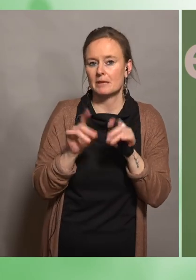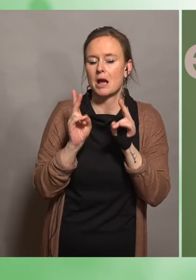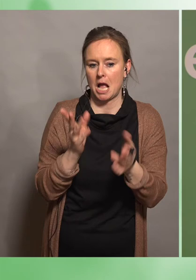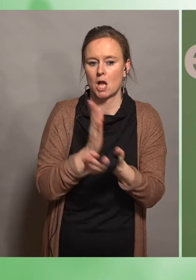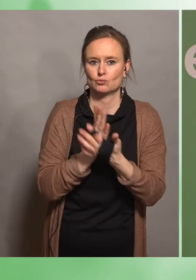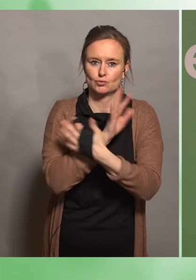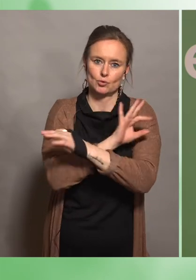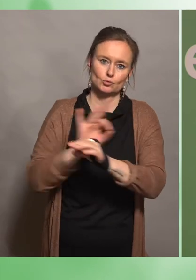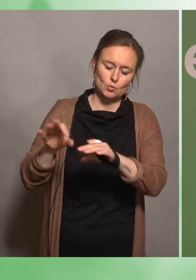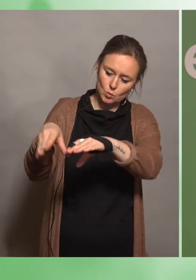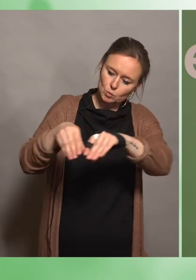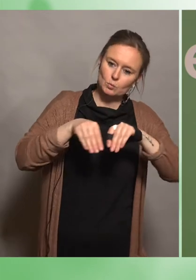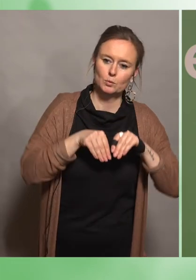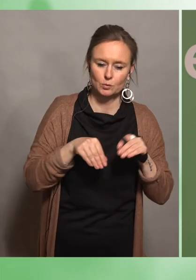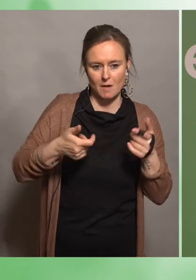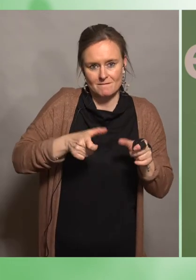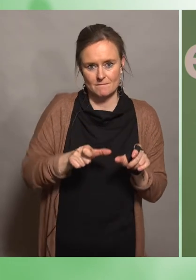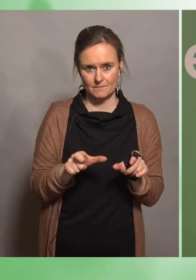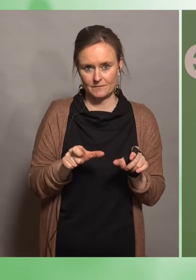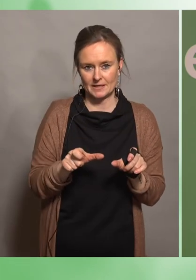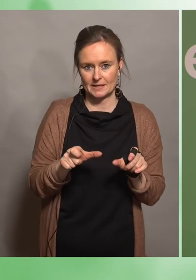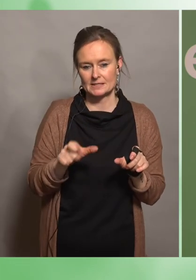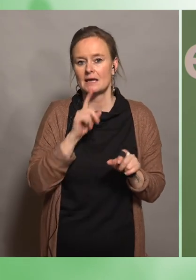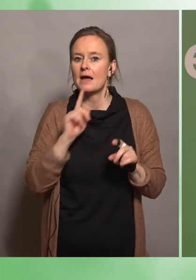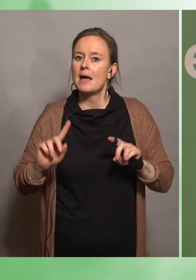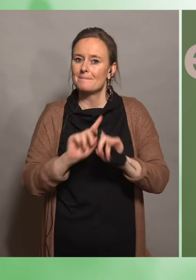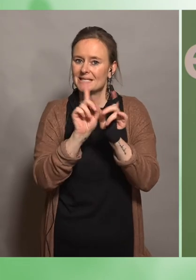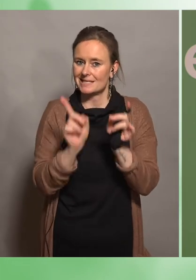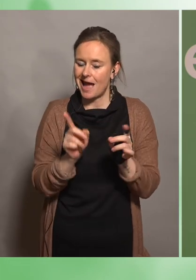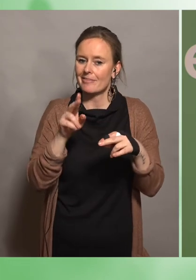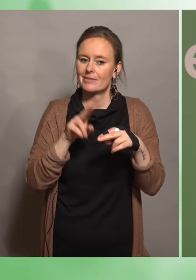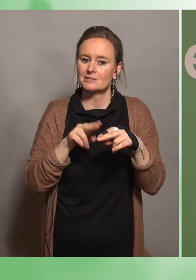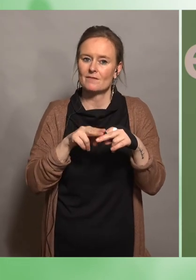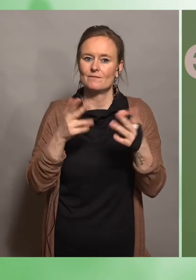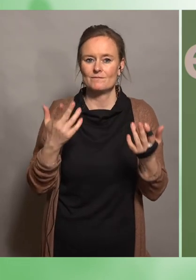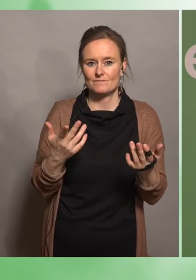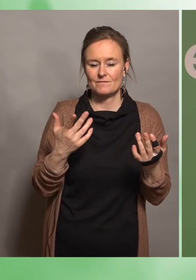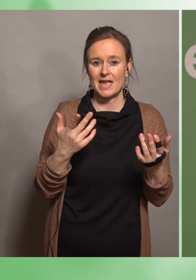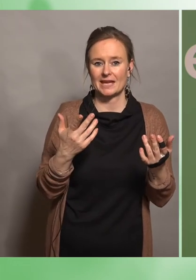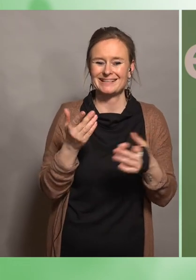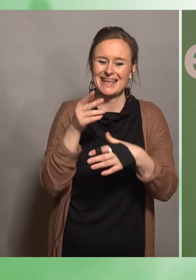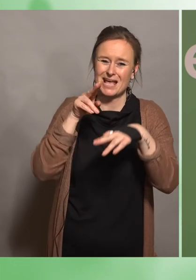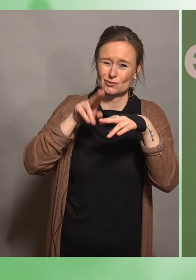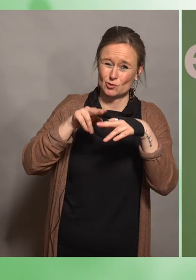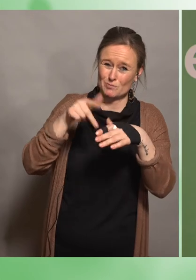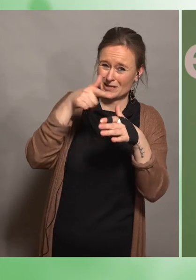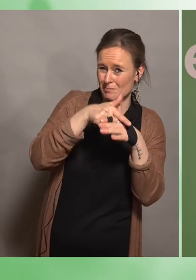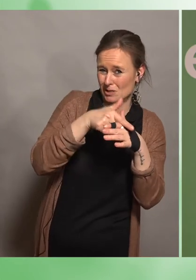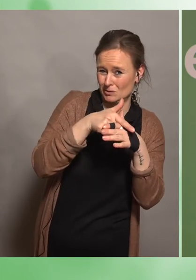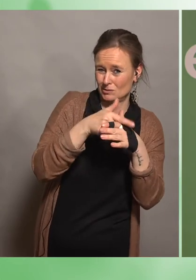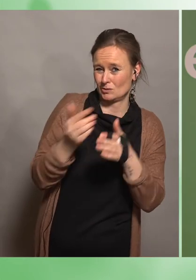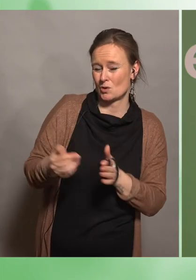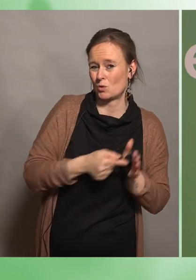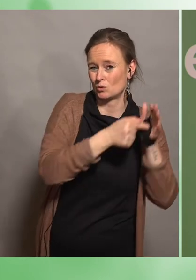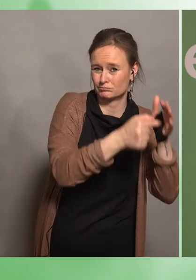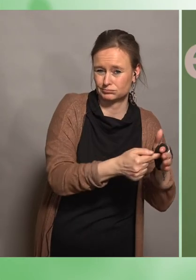einstellen kann. Ein bisschen anders ist beim Bestandsschutz, wenn während des aufrechten Arbeitsverhältnisses eine Behinderung erst festgestellt wird, dann